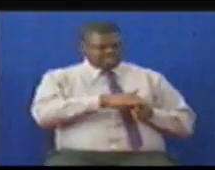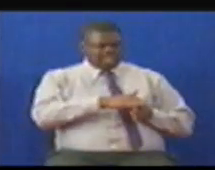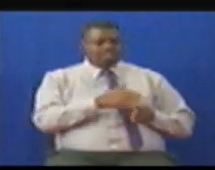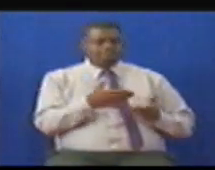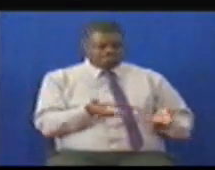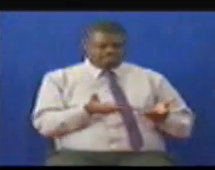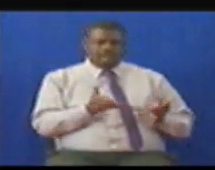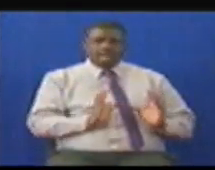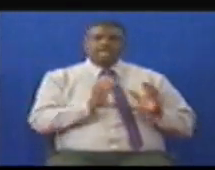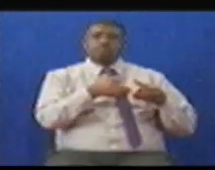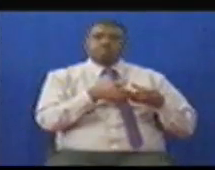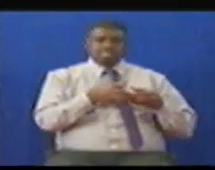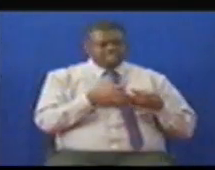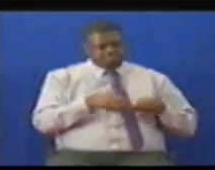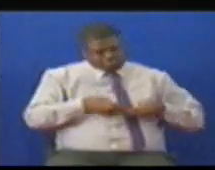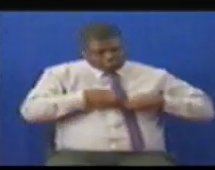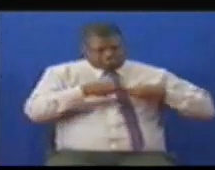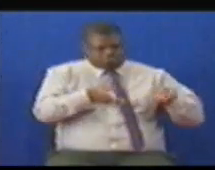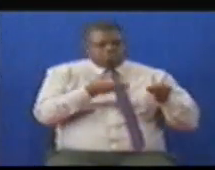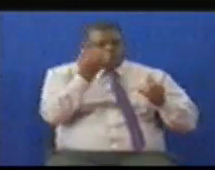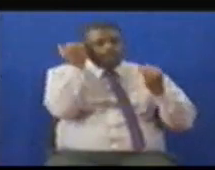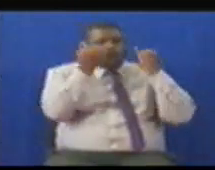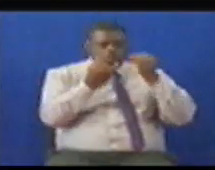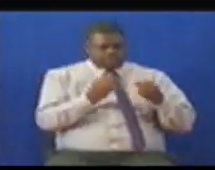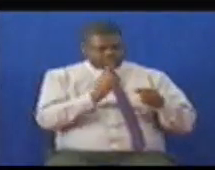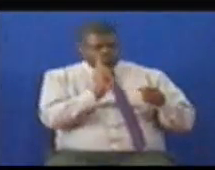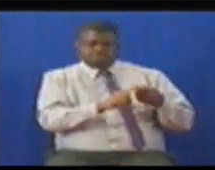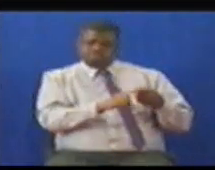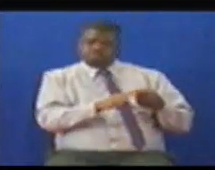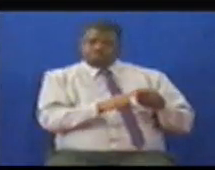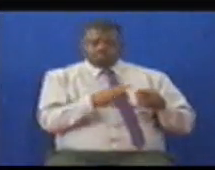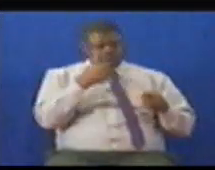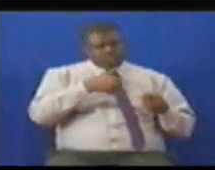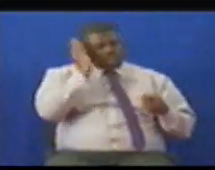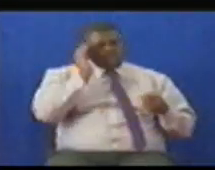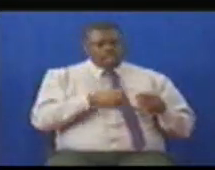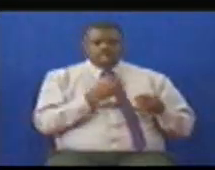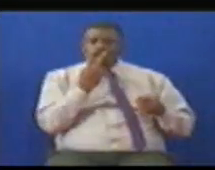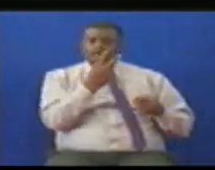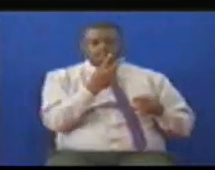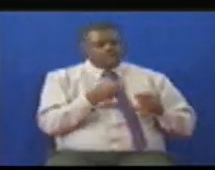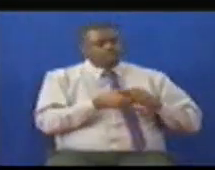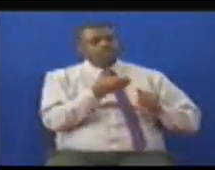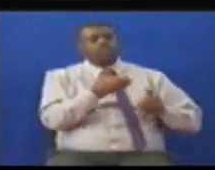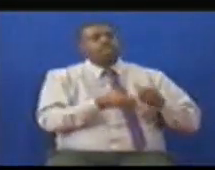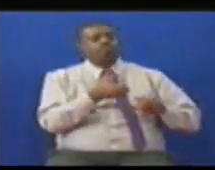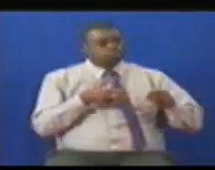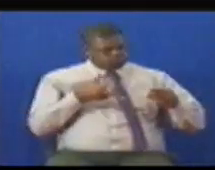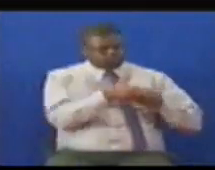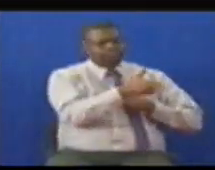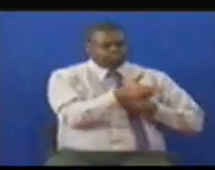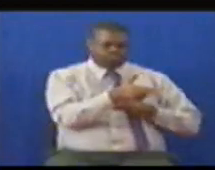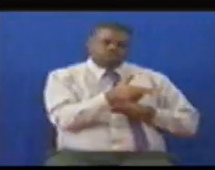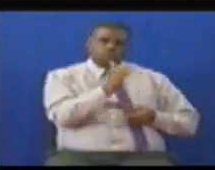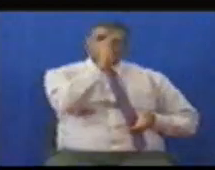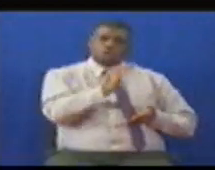kutoa maoni na ushauri kwa serikali kama ifuatavyo. Moja, serikali iangalie namna ya kutatua changamoto ya upungufu wa watumishi wa umma